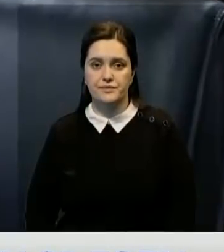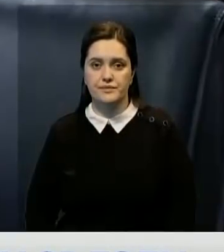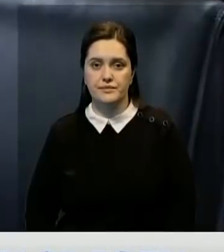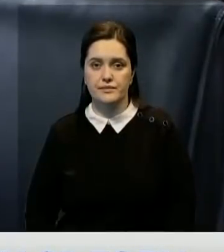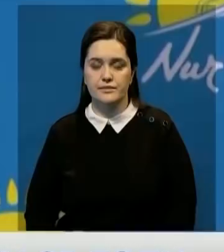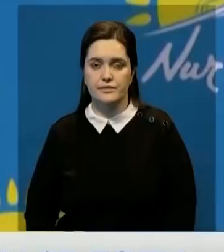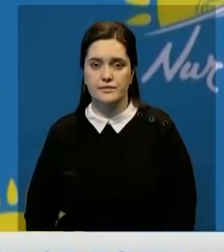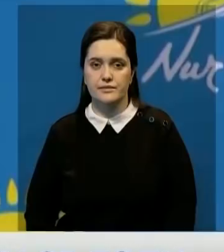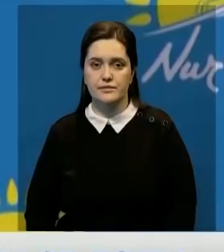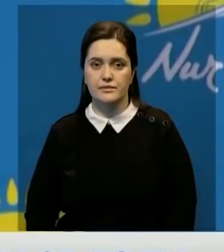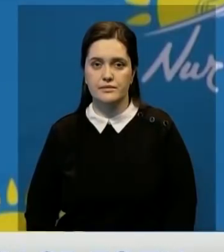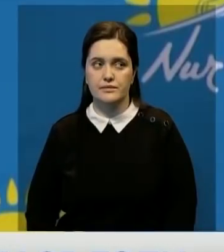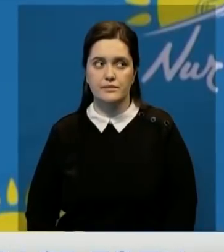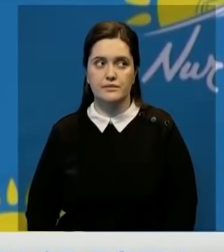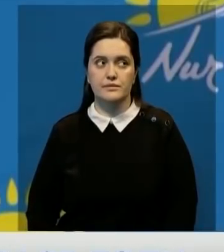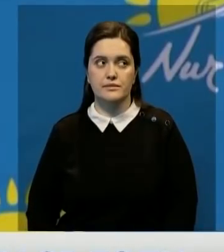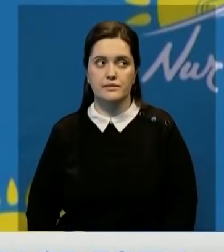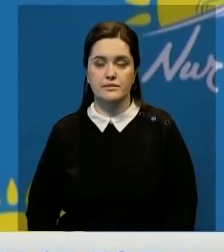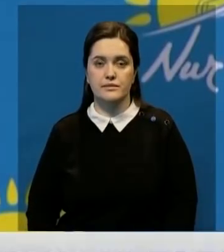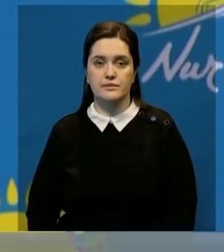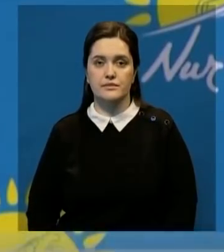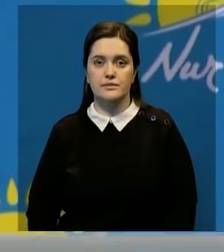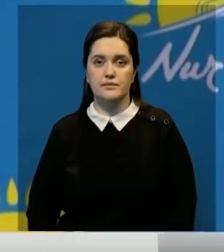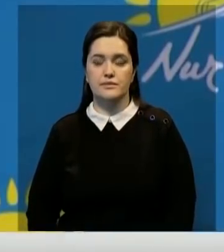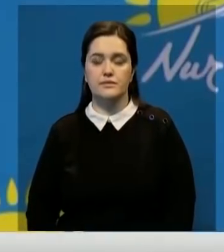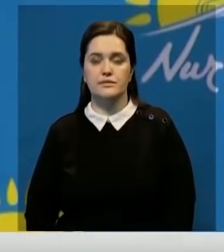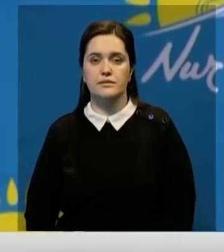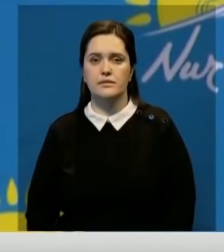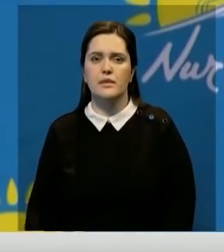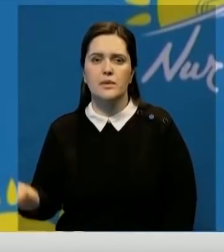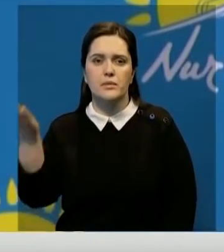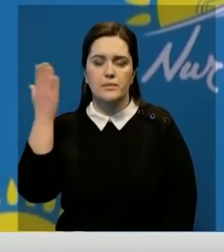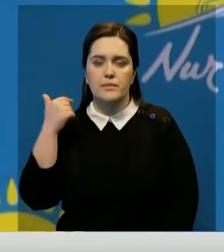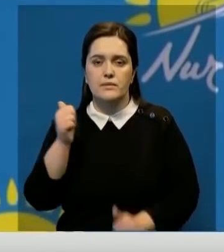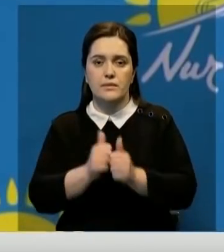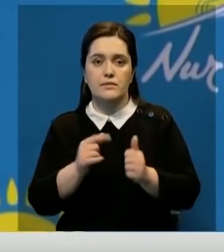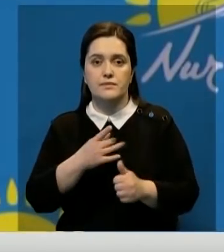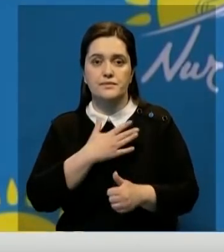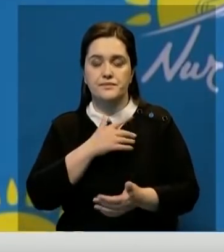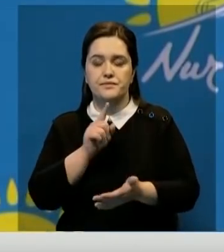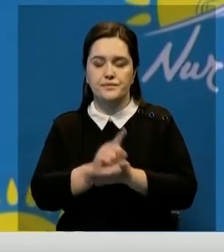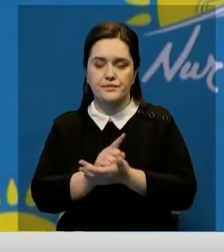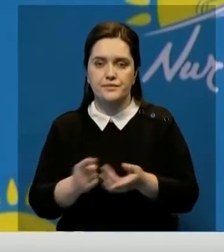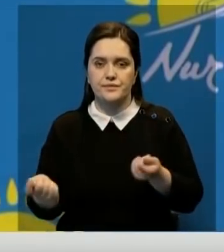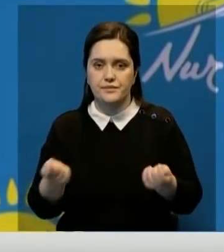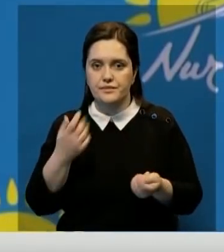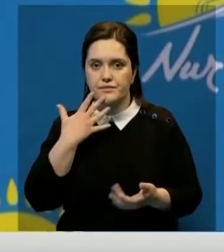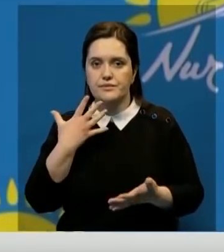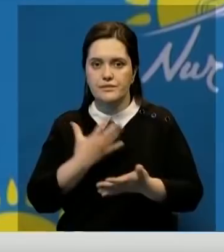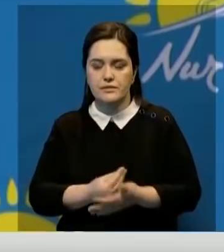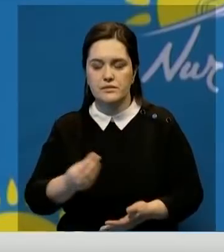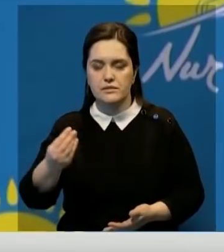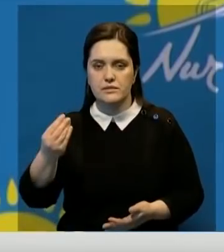уткин gimp ага беру при объективной оценки прошлого каждый из нас прежде всего должен руководствоваться своими моральными